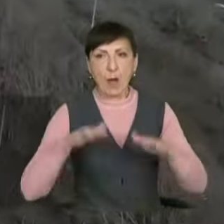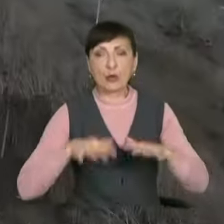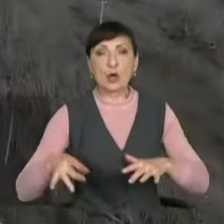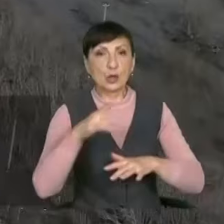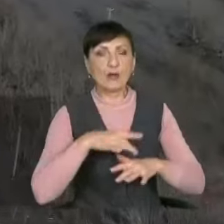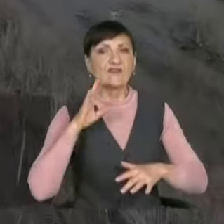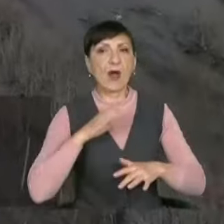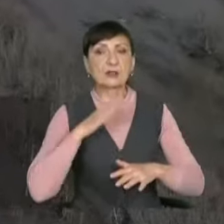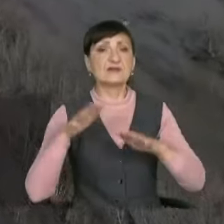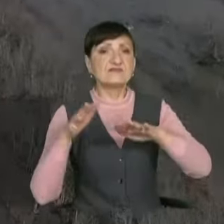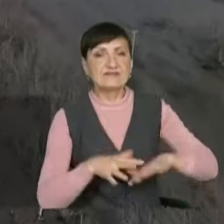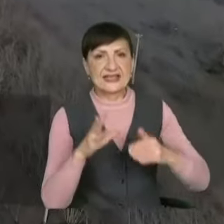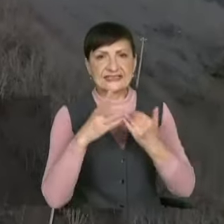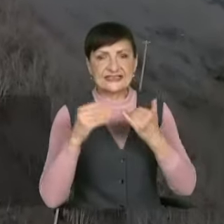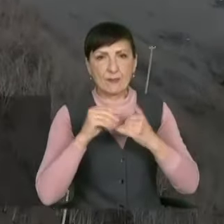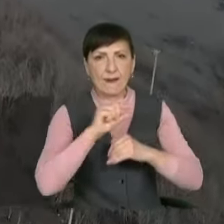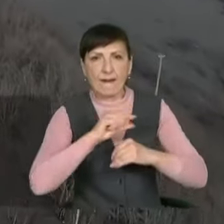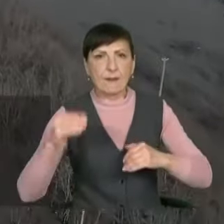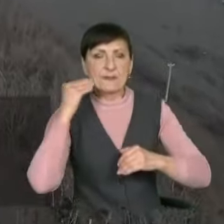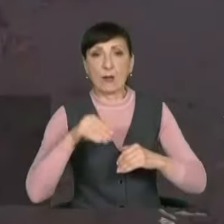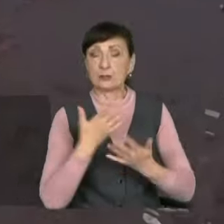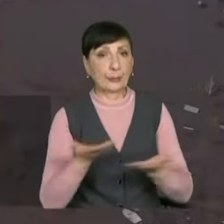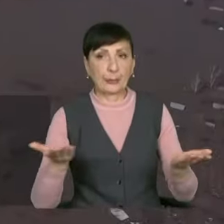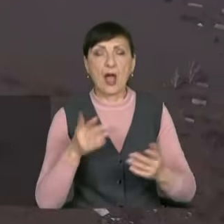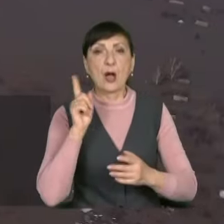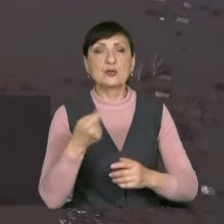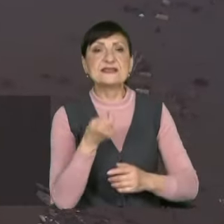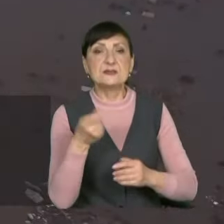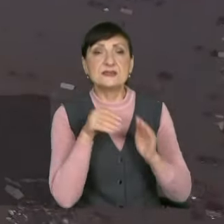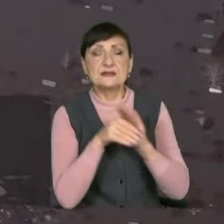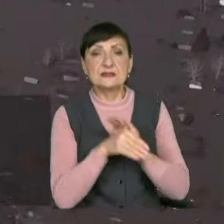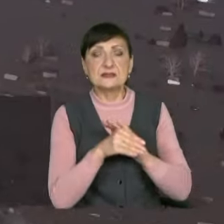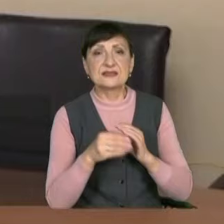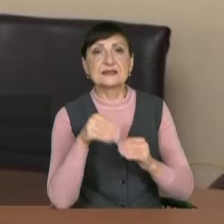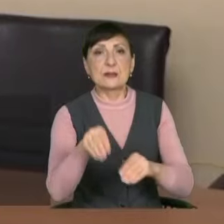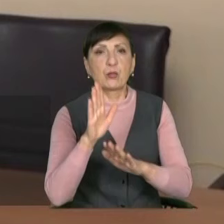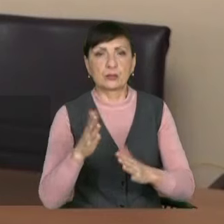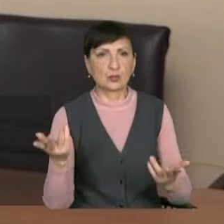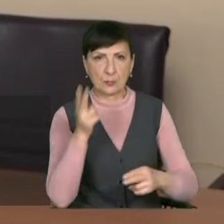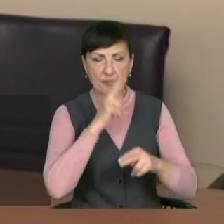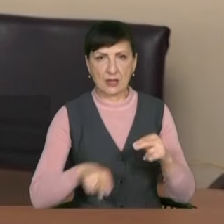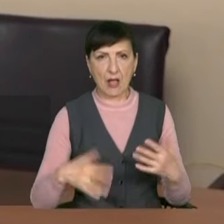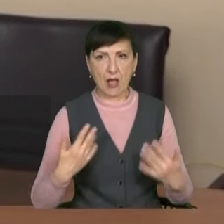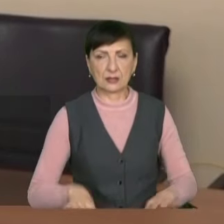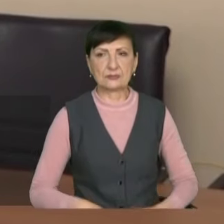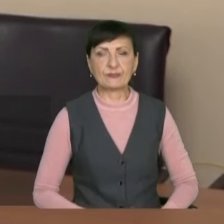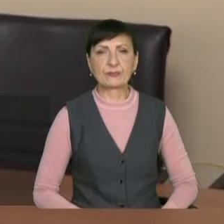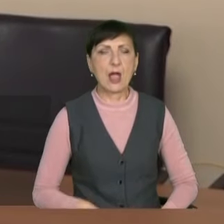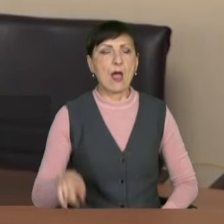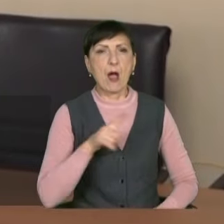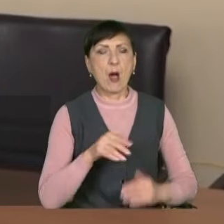регионах с водой ушел плодородный слой почвы, а некоторые лишились семян, заготовленных для посева. С полей в некоторых